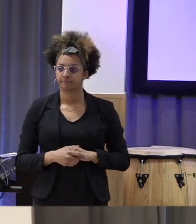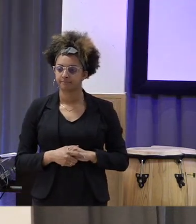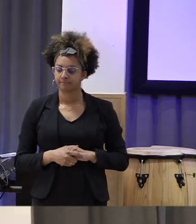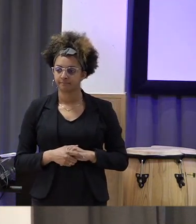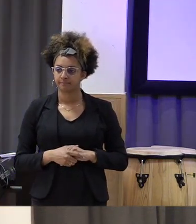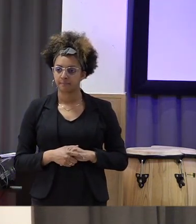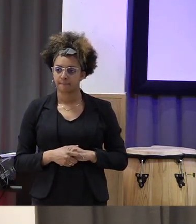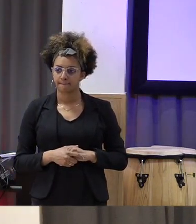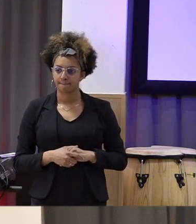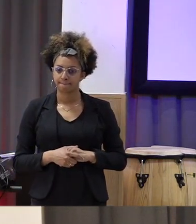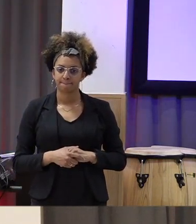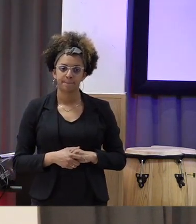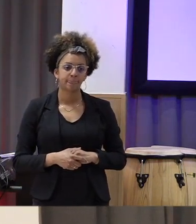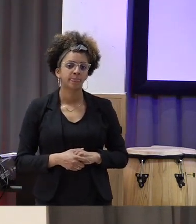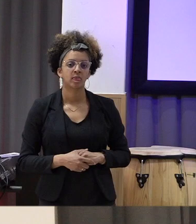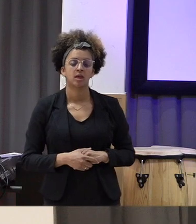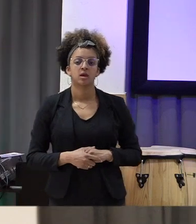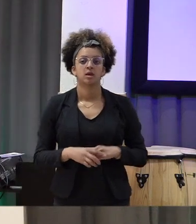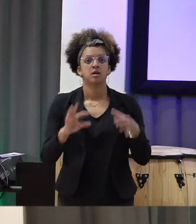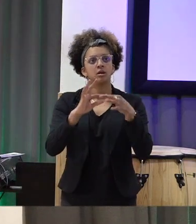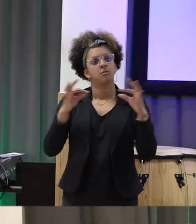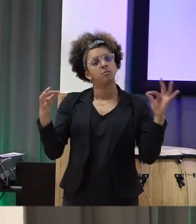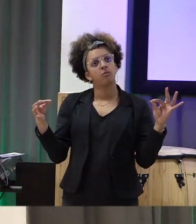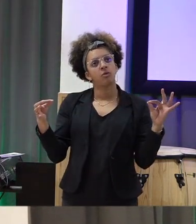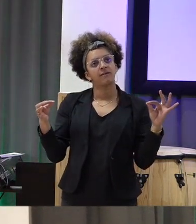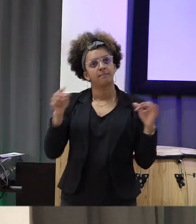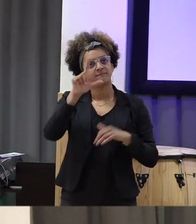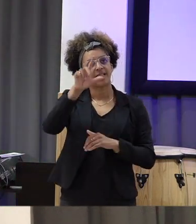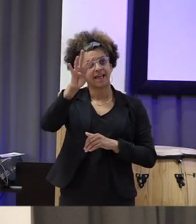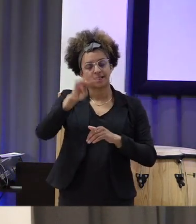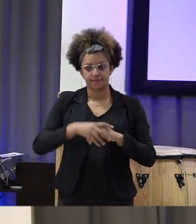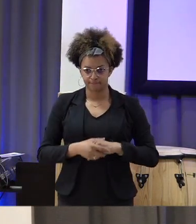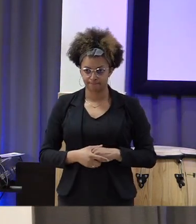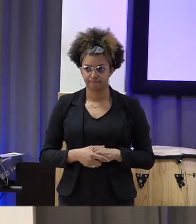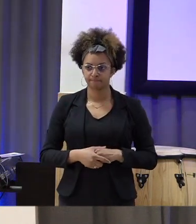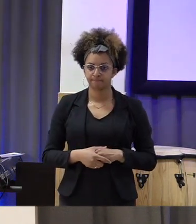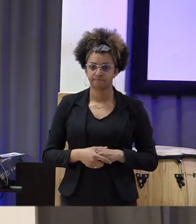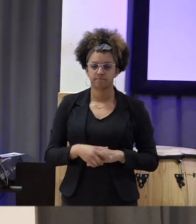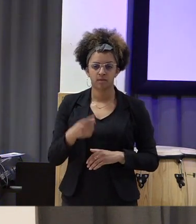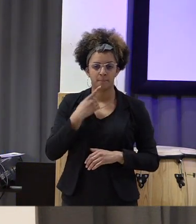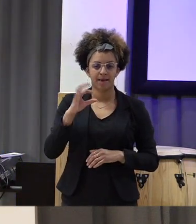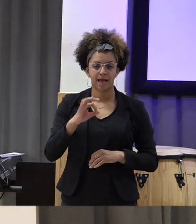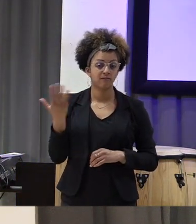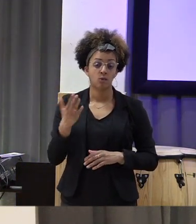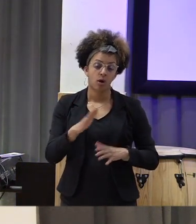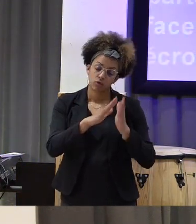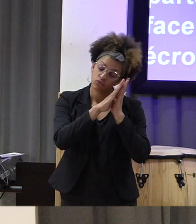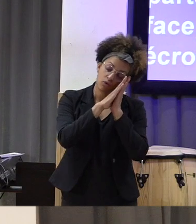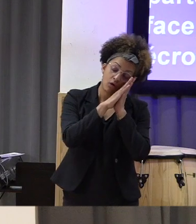Sommeil de la paresse. Proverbe 24.